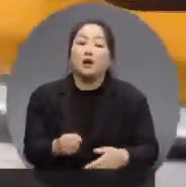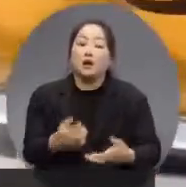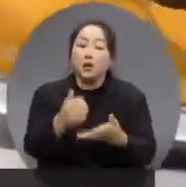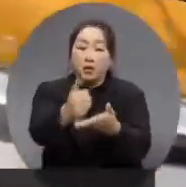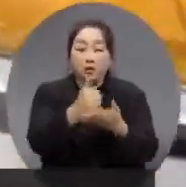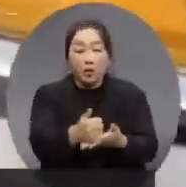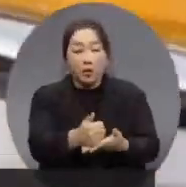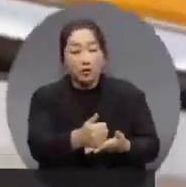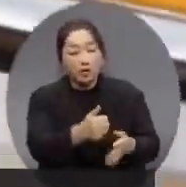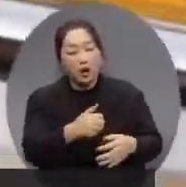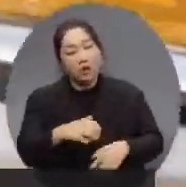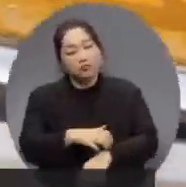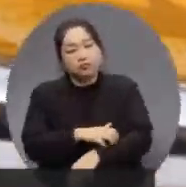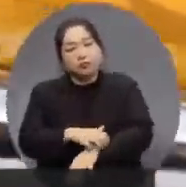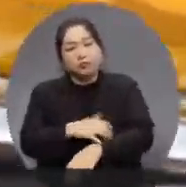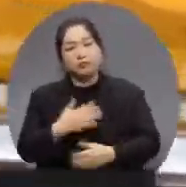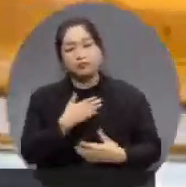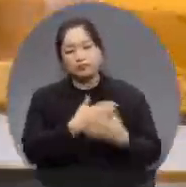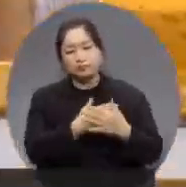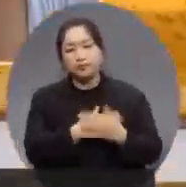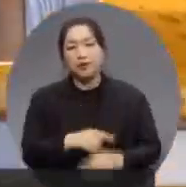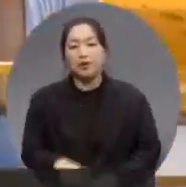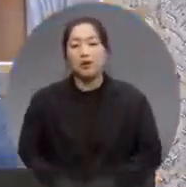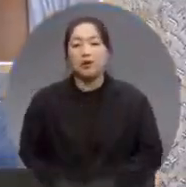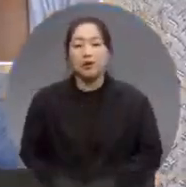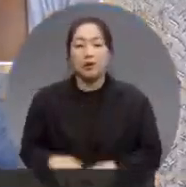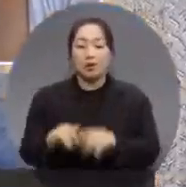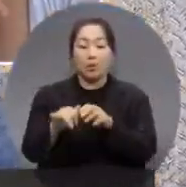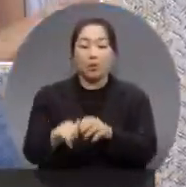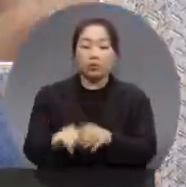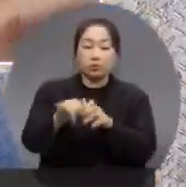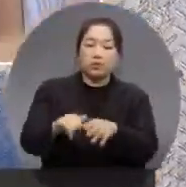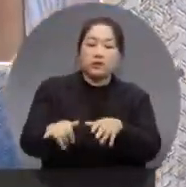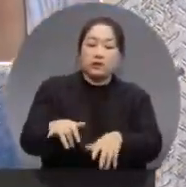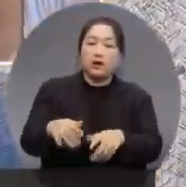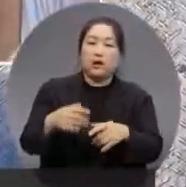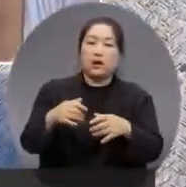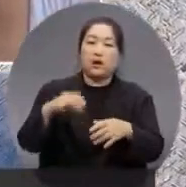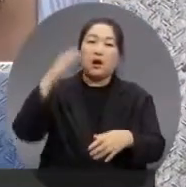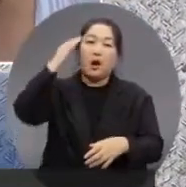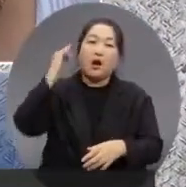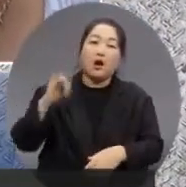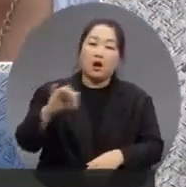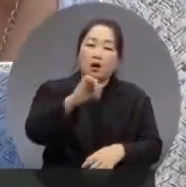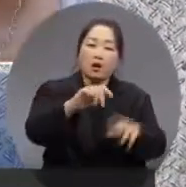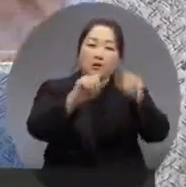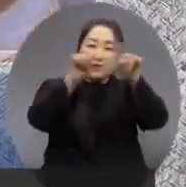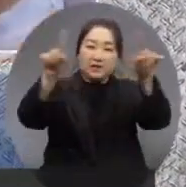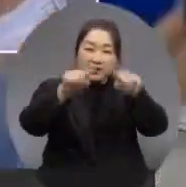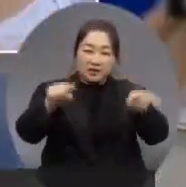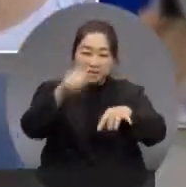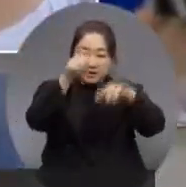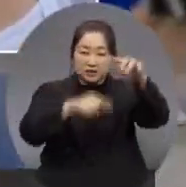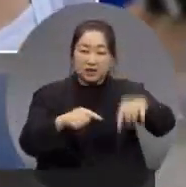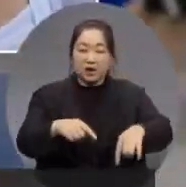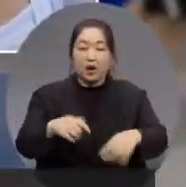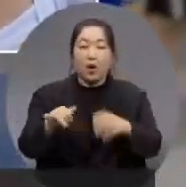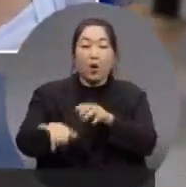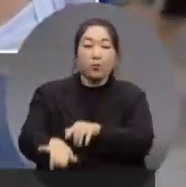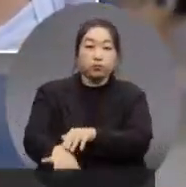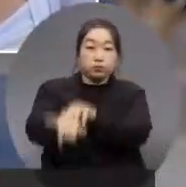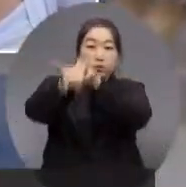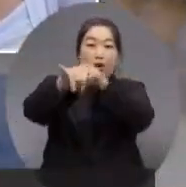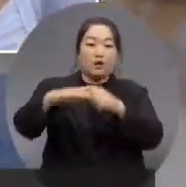이용객들의 불안은 여전합니다. 그런데 좀 덜컹거리고 저 거미줄이 잔뜩 쳐져 있더라고요. 위에 있을 때는 좀